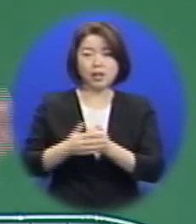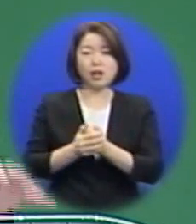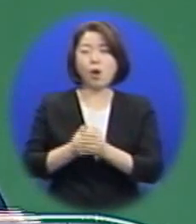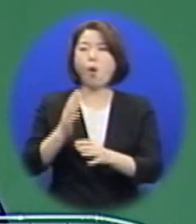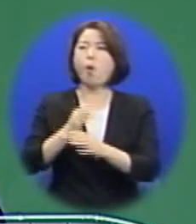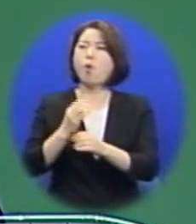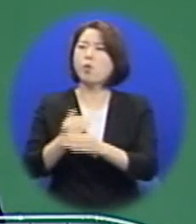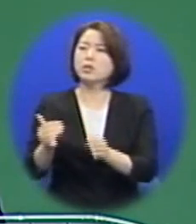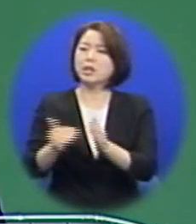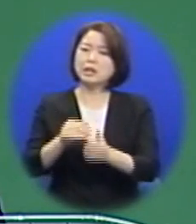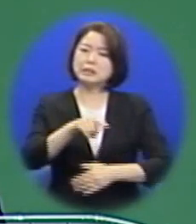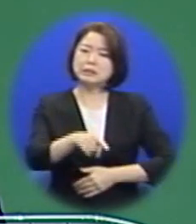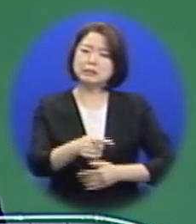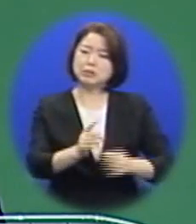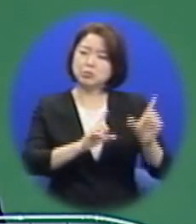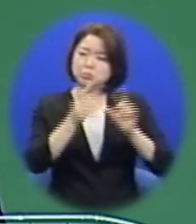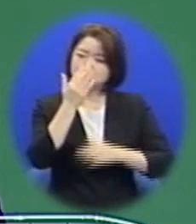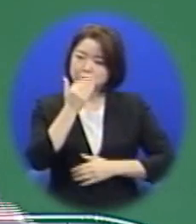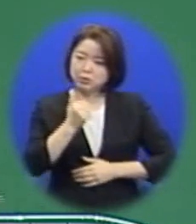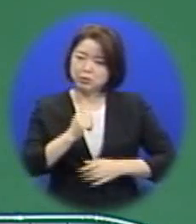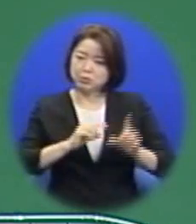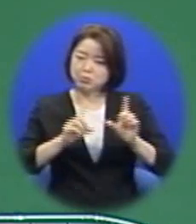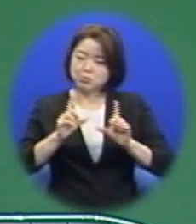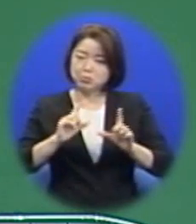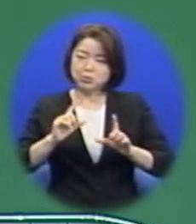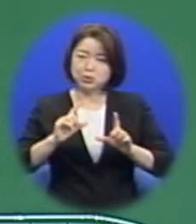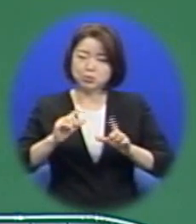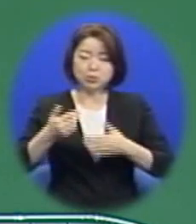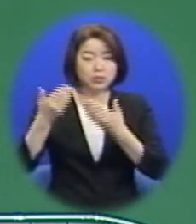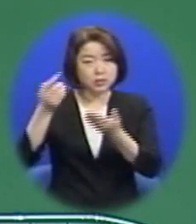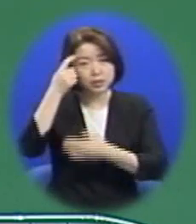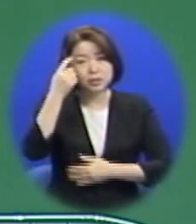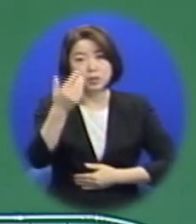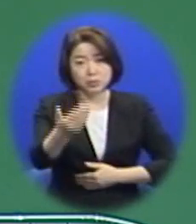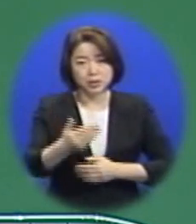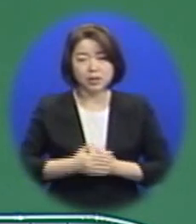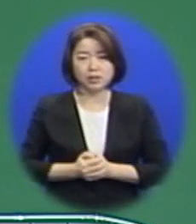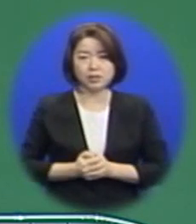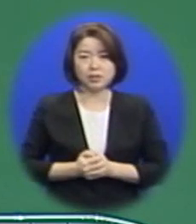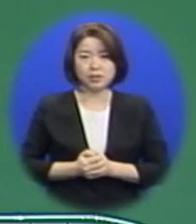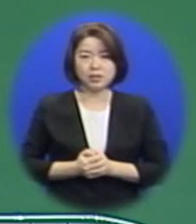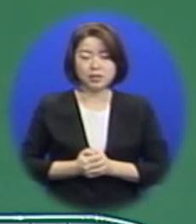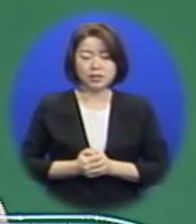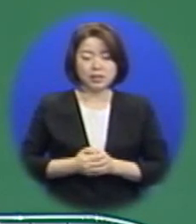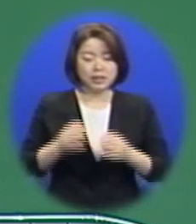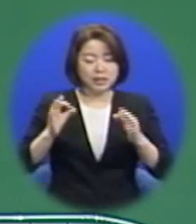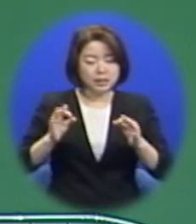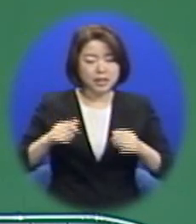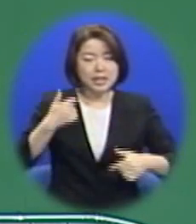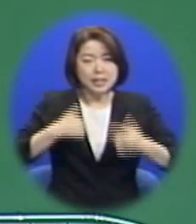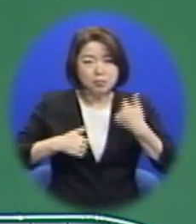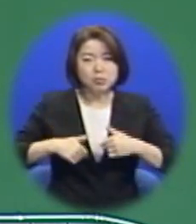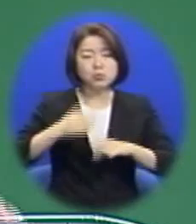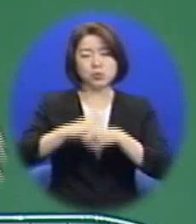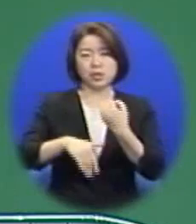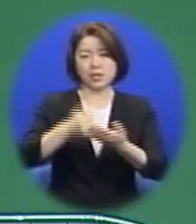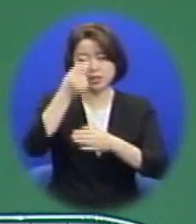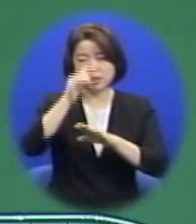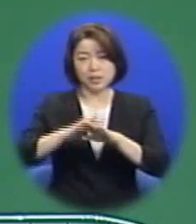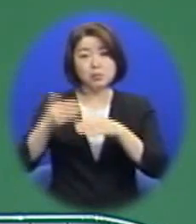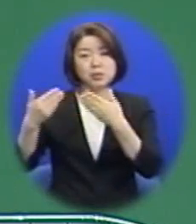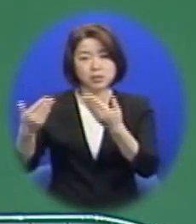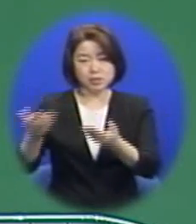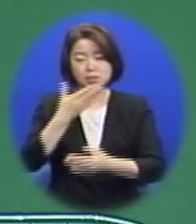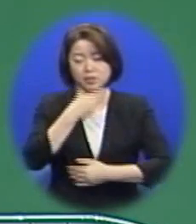언제까지 그렇게 예배를 드리시겠습니까? 기쁨으로 하나님께 예배 드릴 수 있게 되기를 축복합니다. 그럼 어떻게